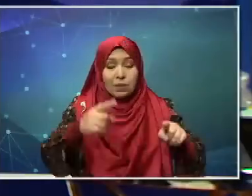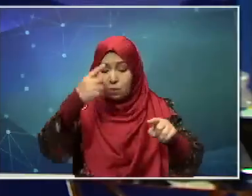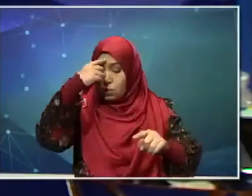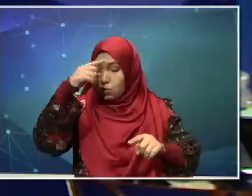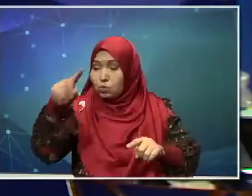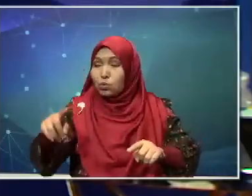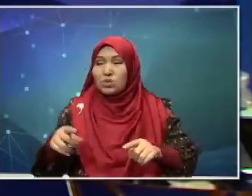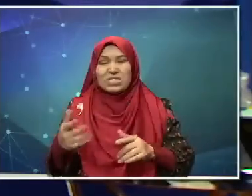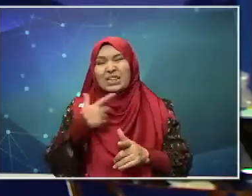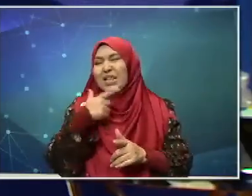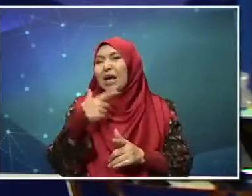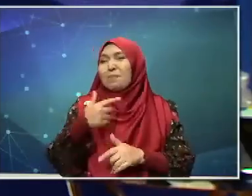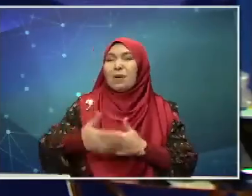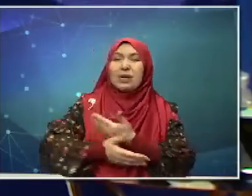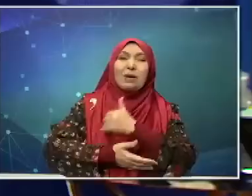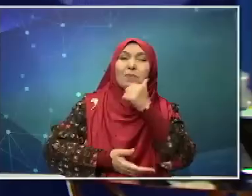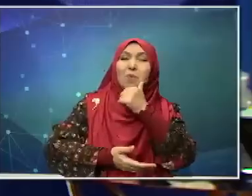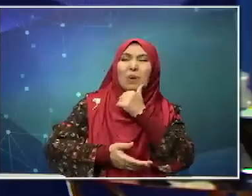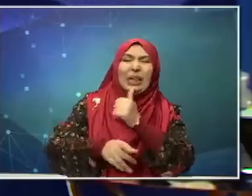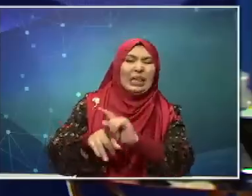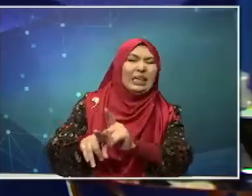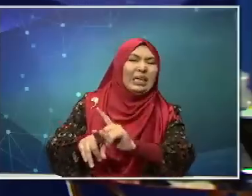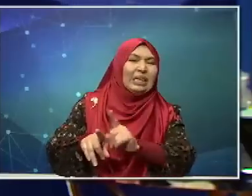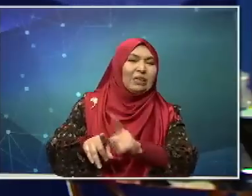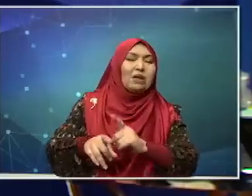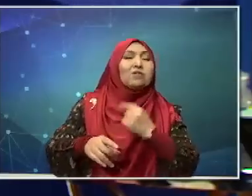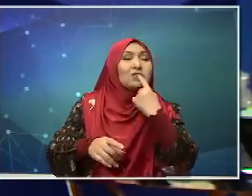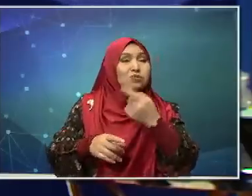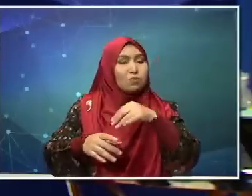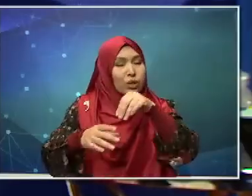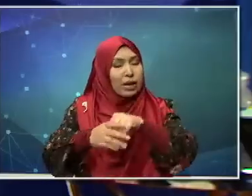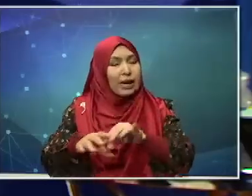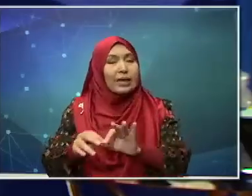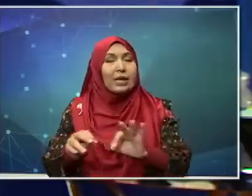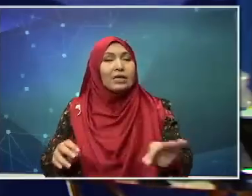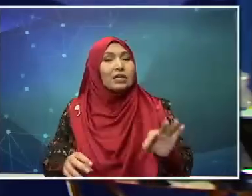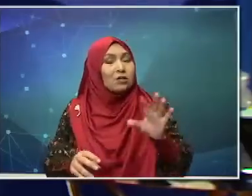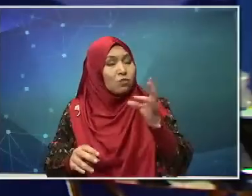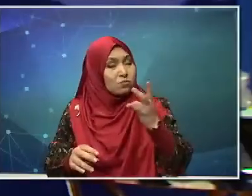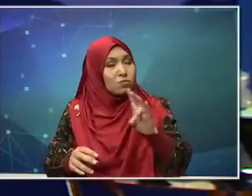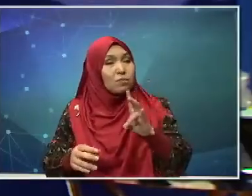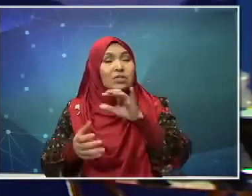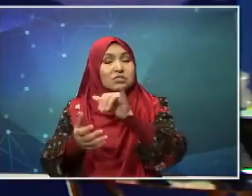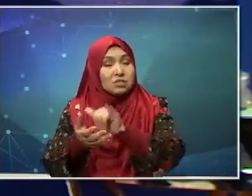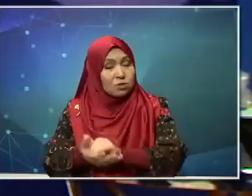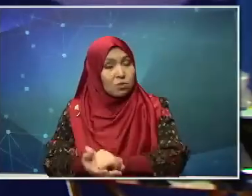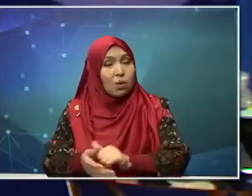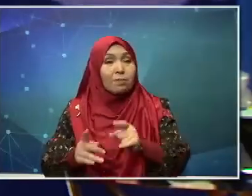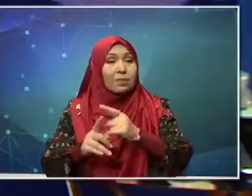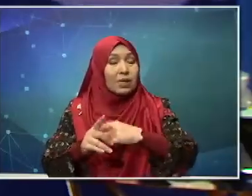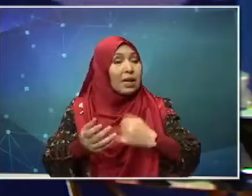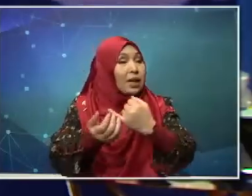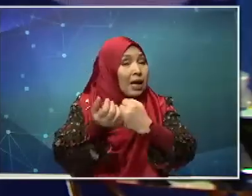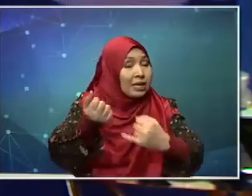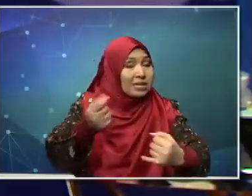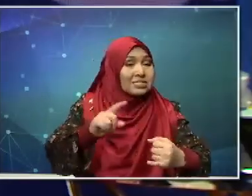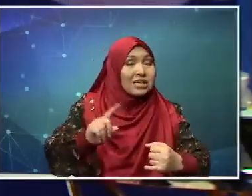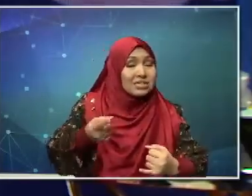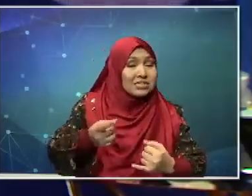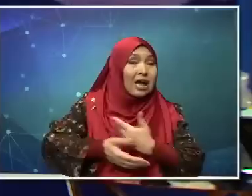site anak perempuannya macam-macam disebut dalam ayat yang ke-17 yaitu Billahi saja